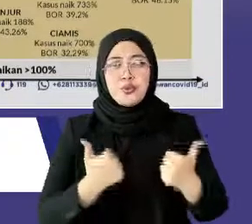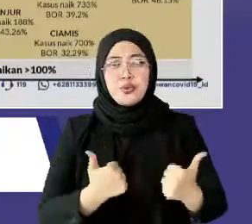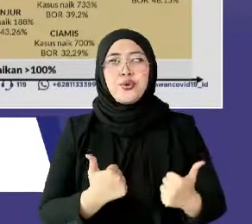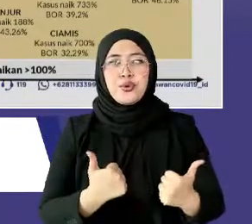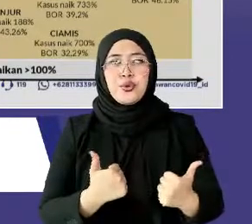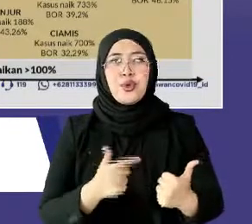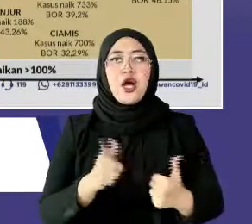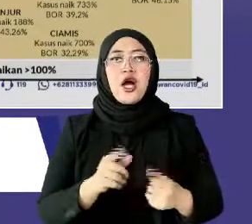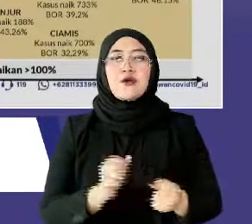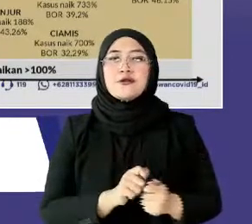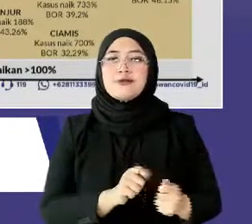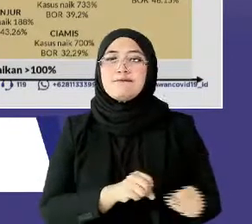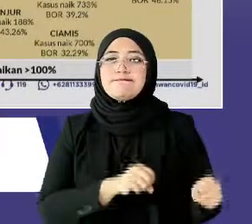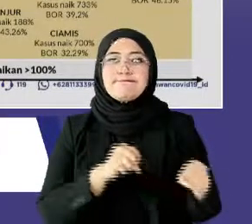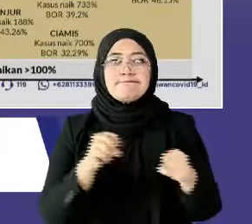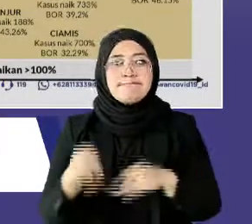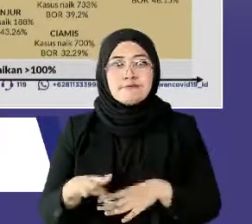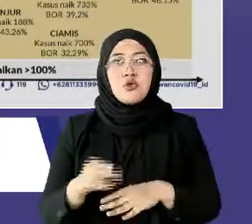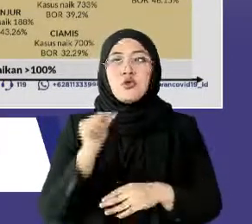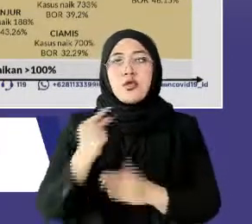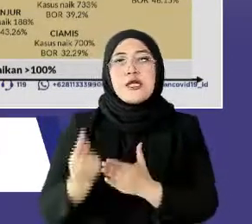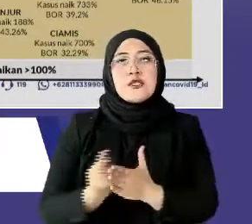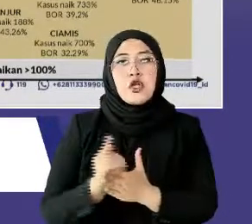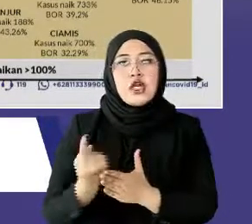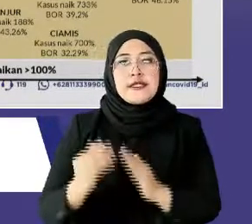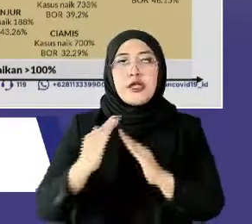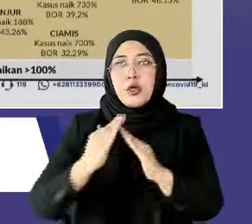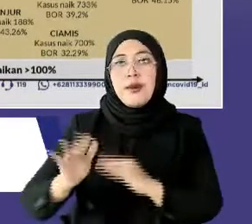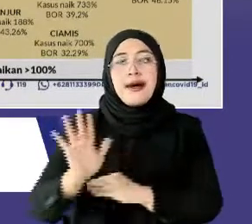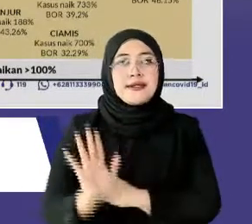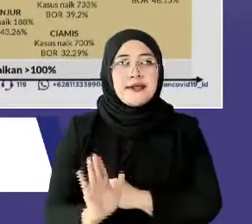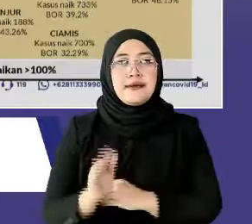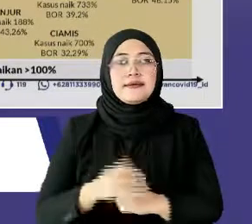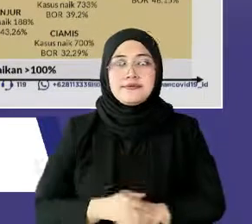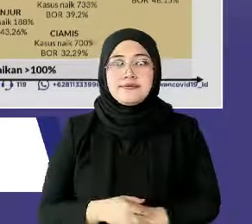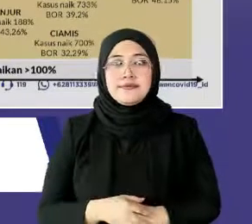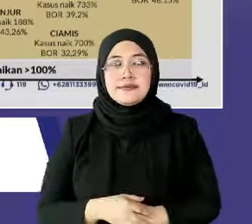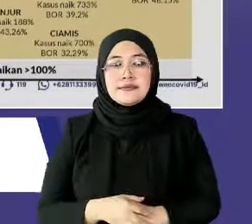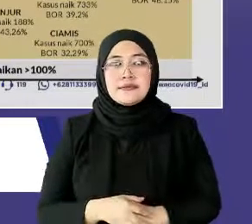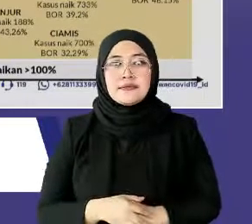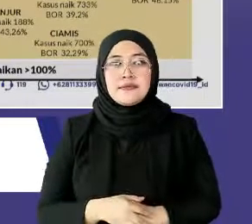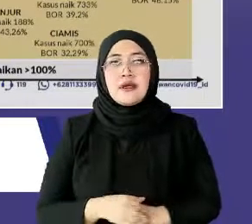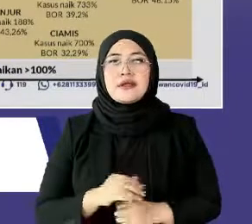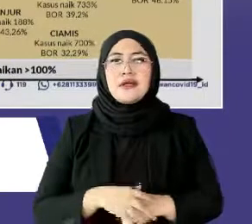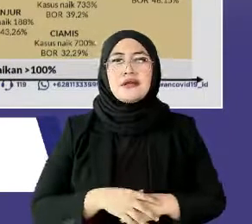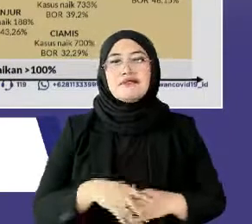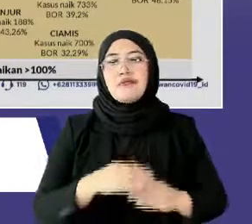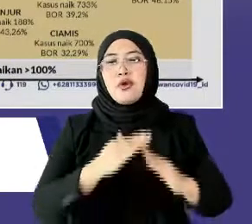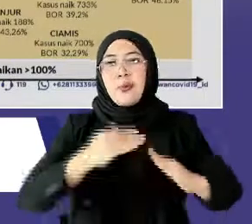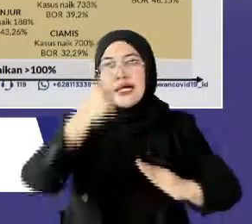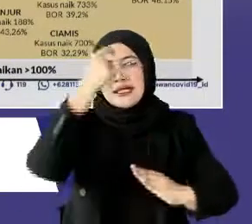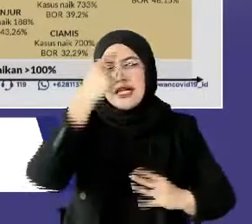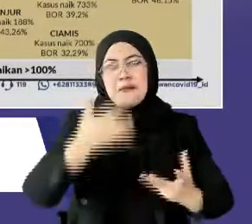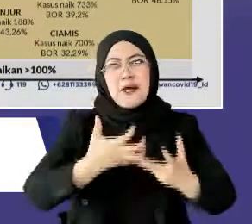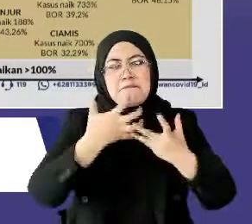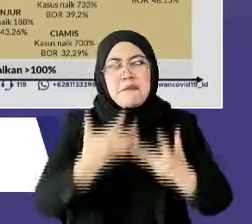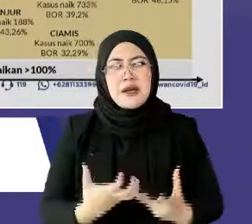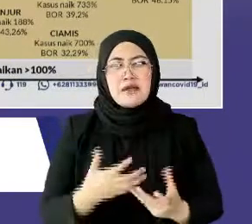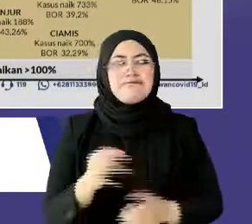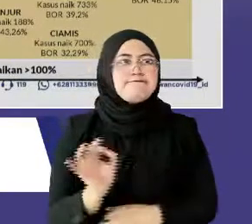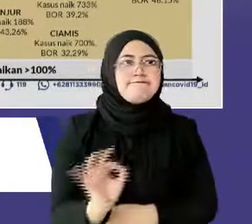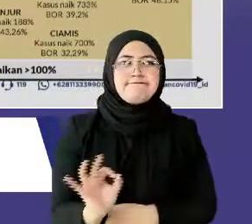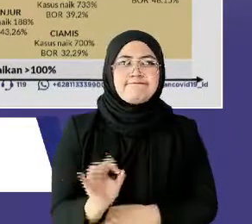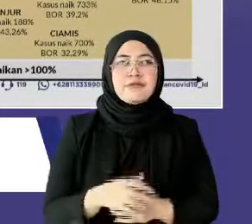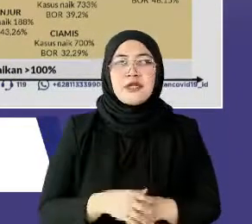segera tindak lanjut dengan merujuknya untuk isolasi Mandiri Jika memungkinkan agar beban rumah sakit tidak semakin berat